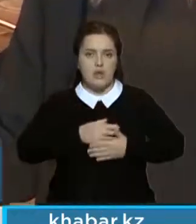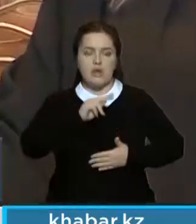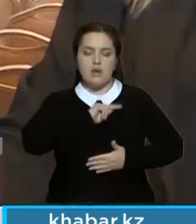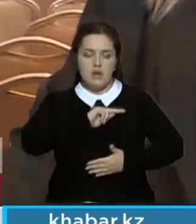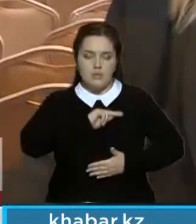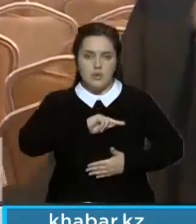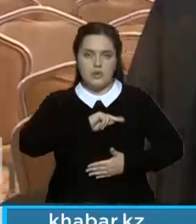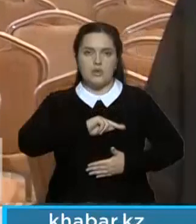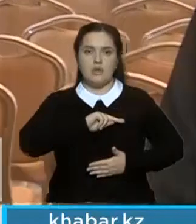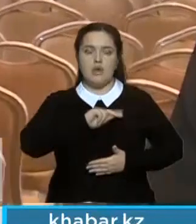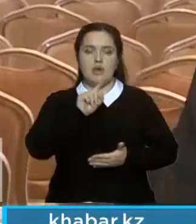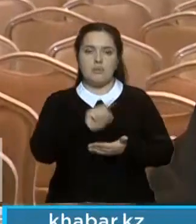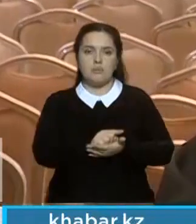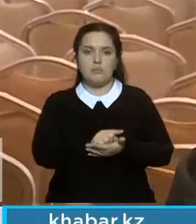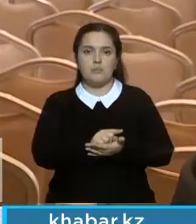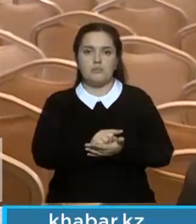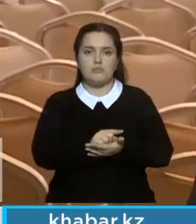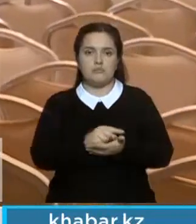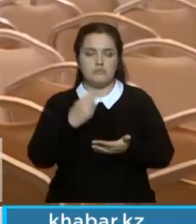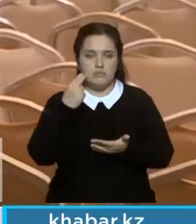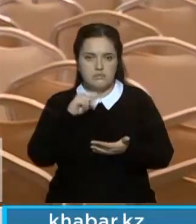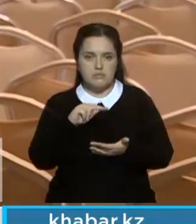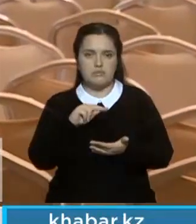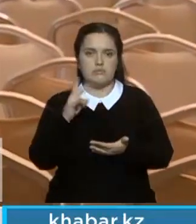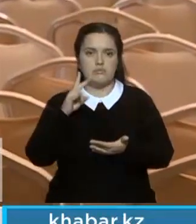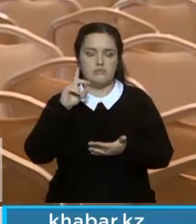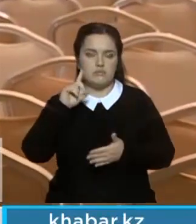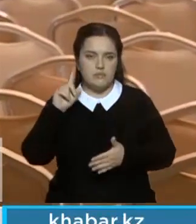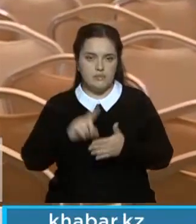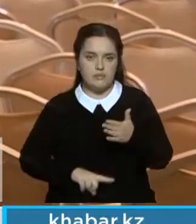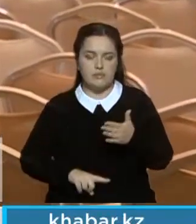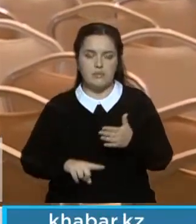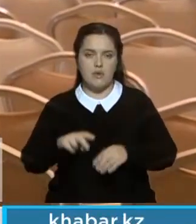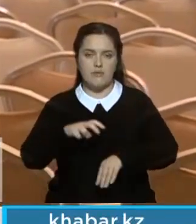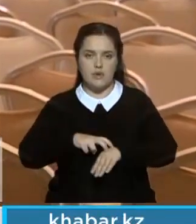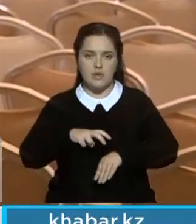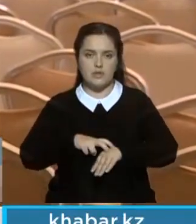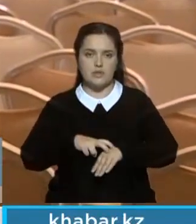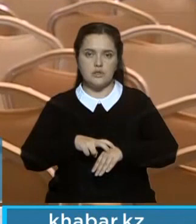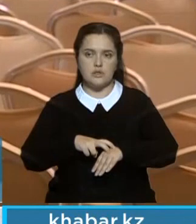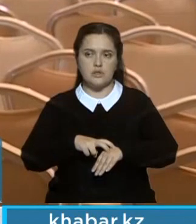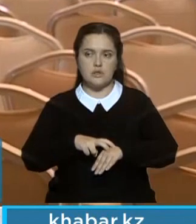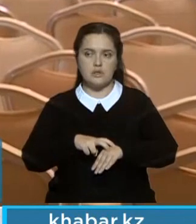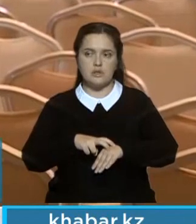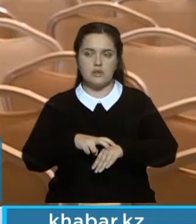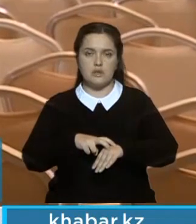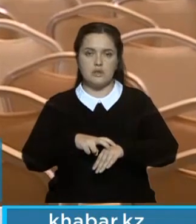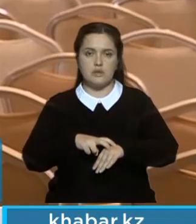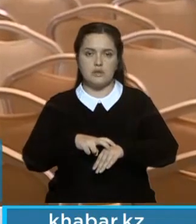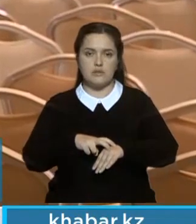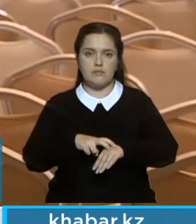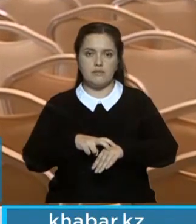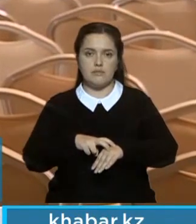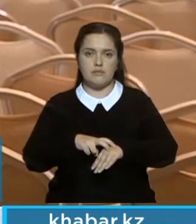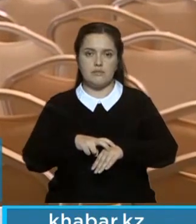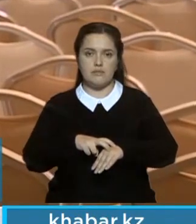пациентами, быть достойным, быть надежным, как врач. И, наверное, моя